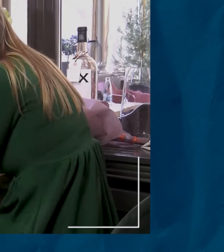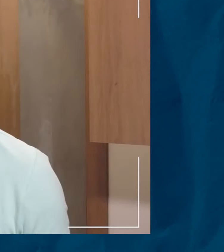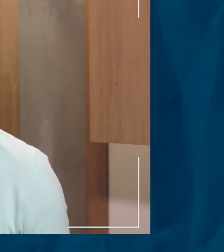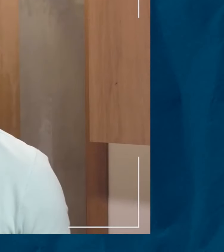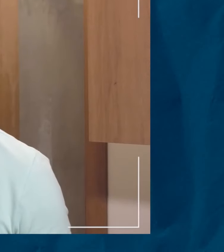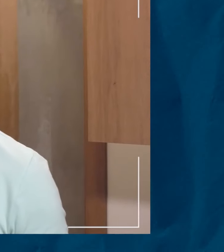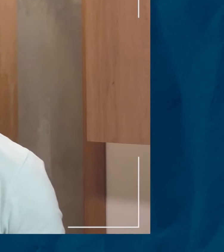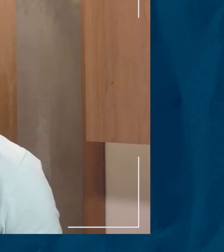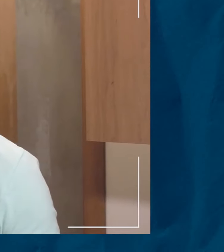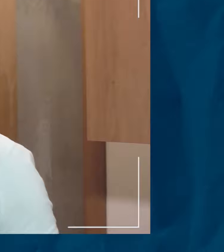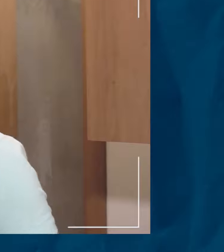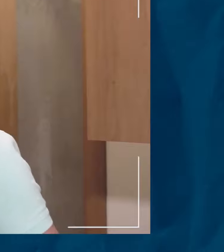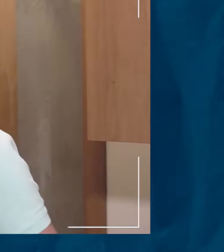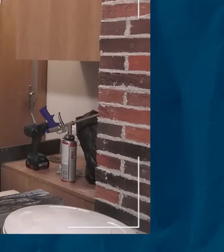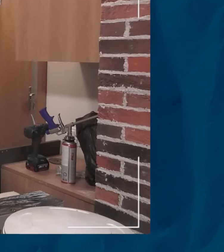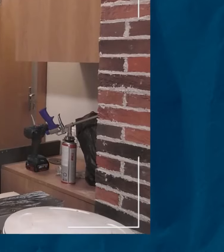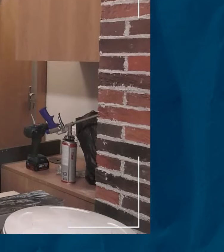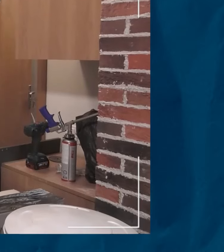Аз